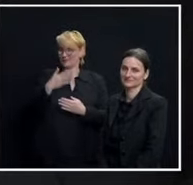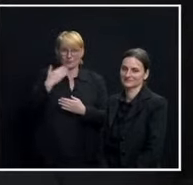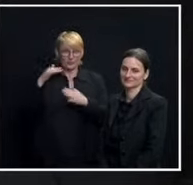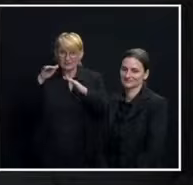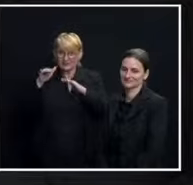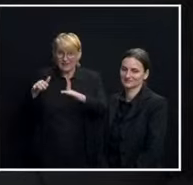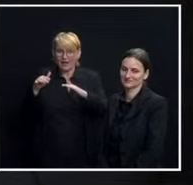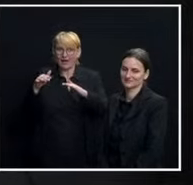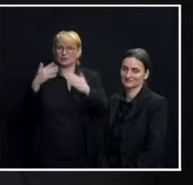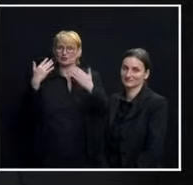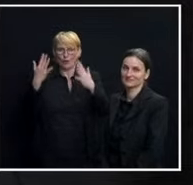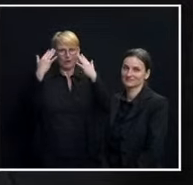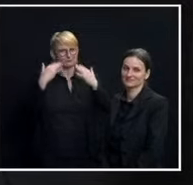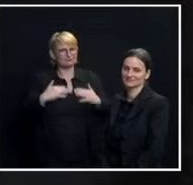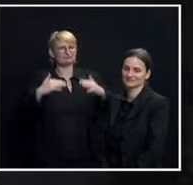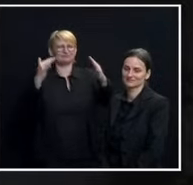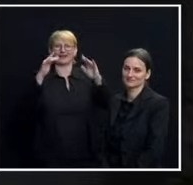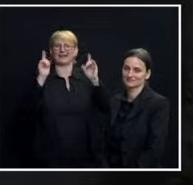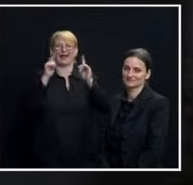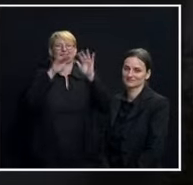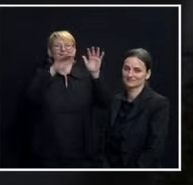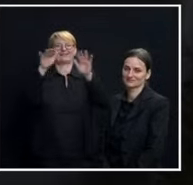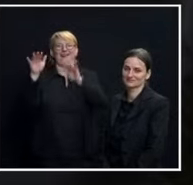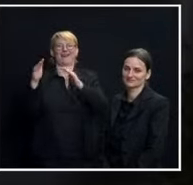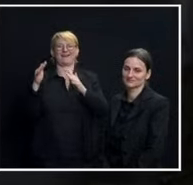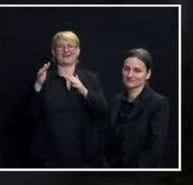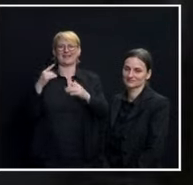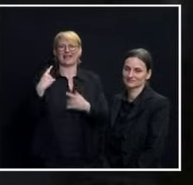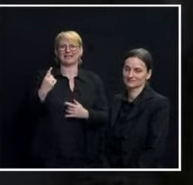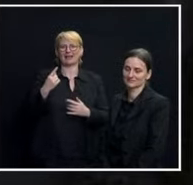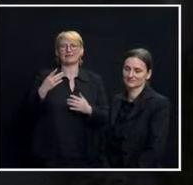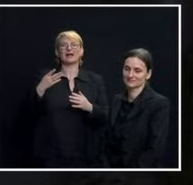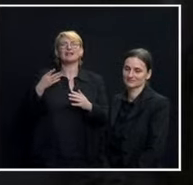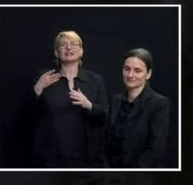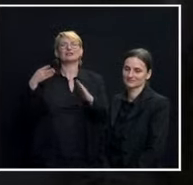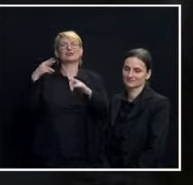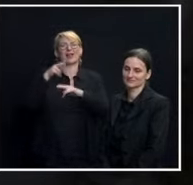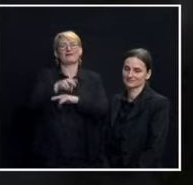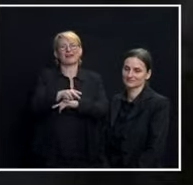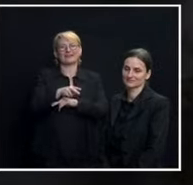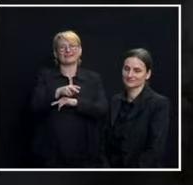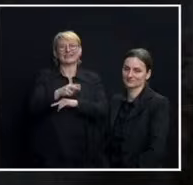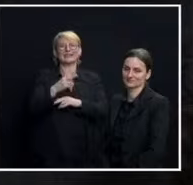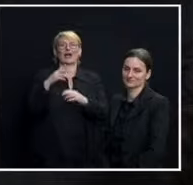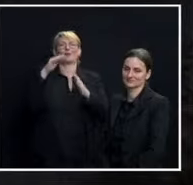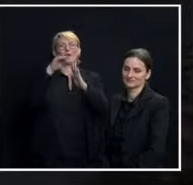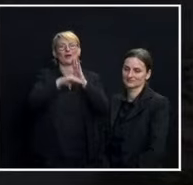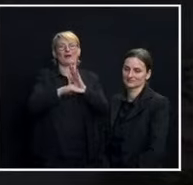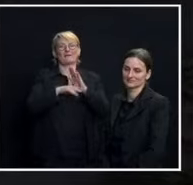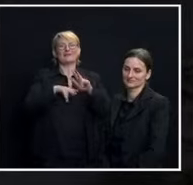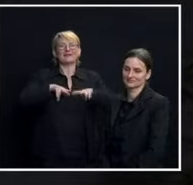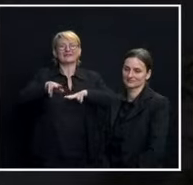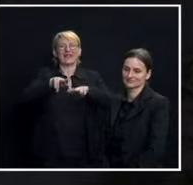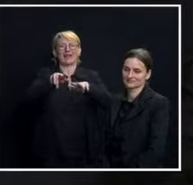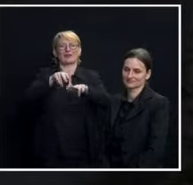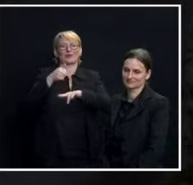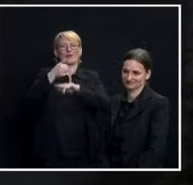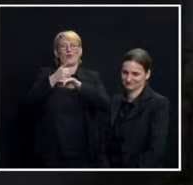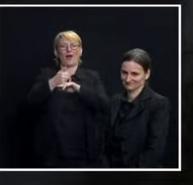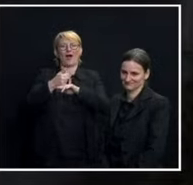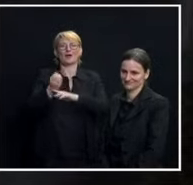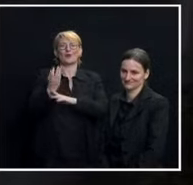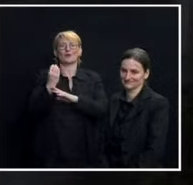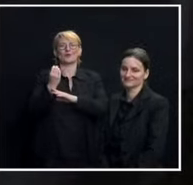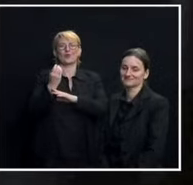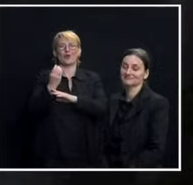stattfinden. Er ist der stellvertretende Programmdirektor Kultur des Bayerischen Rundfunks, Andreas Bönte. Herzlich willkommen.